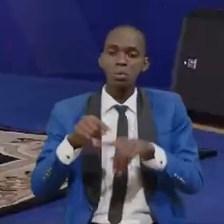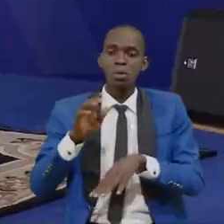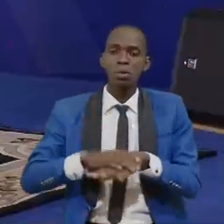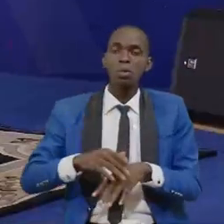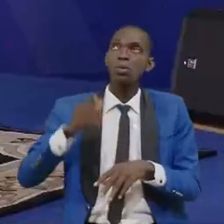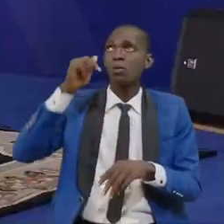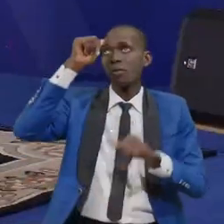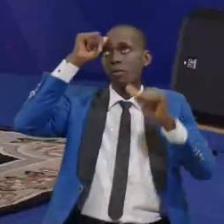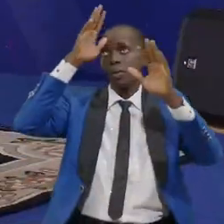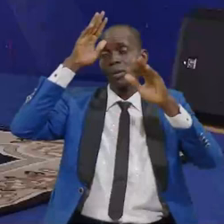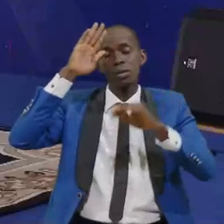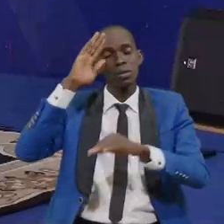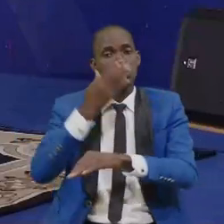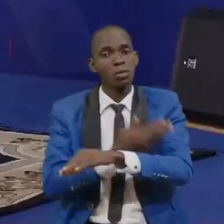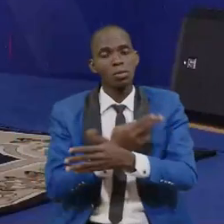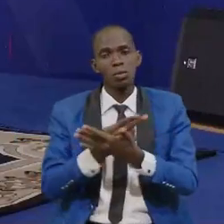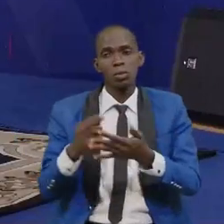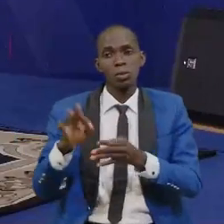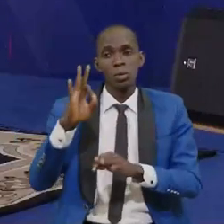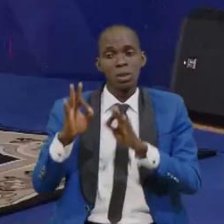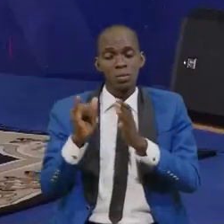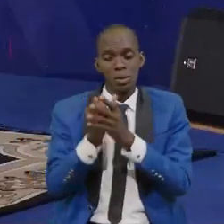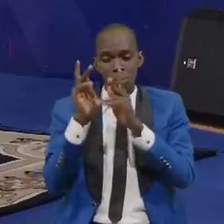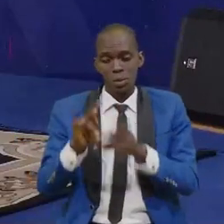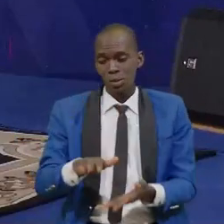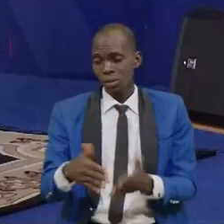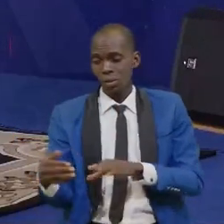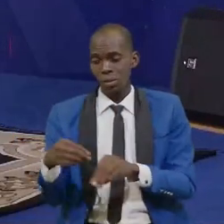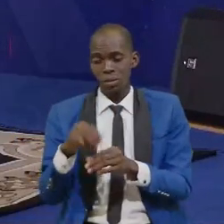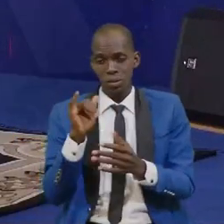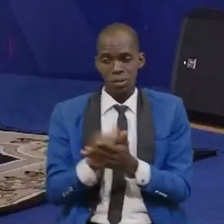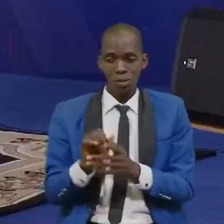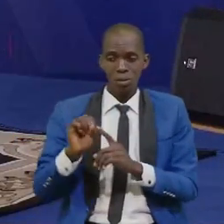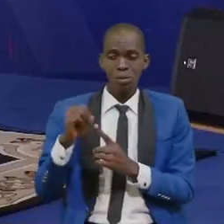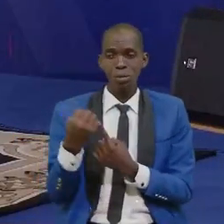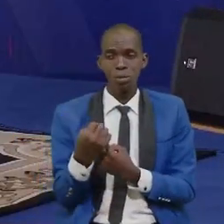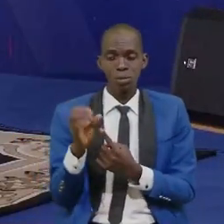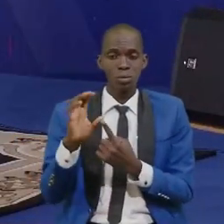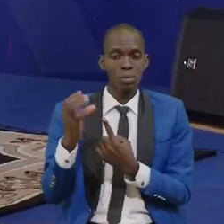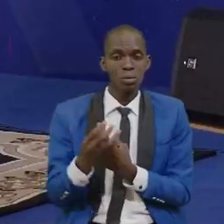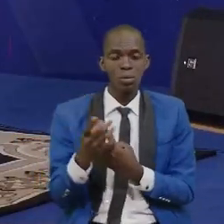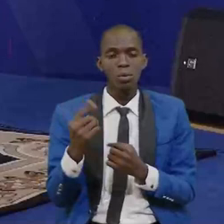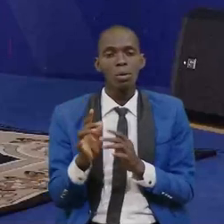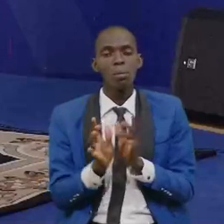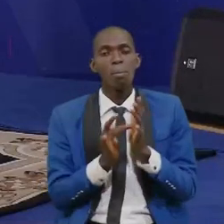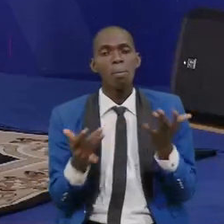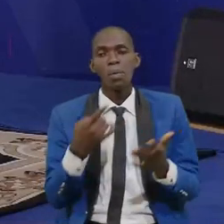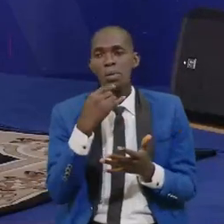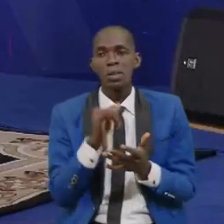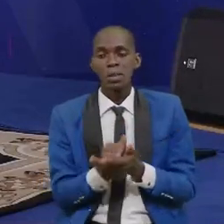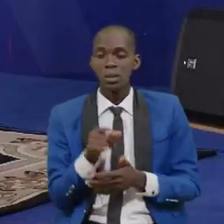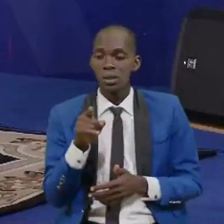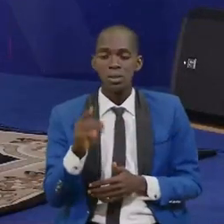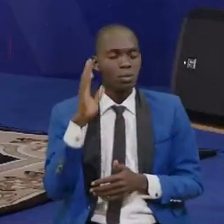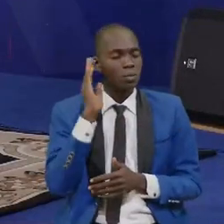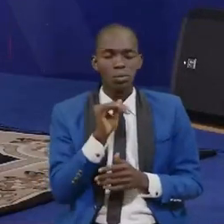Fils, le Saint-Esprit. S'il meurt dans cette condition, la Bible dit, il